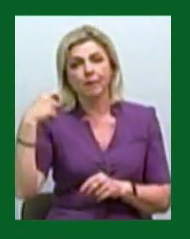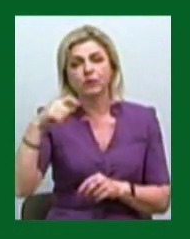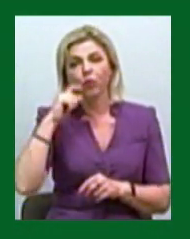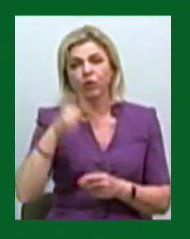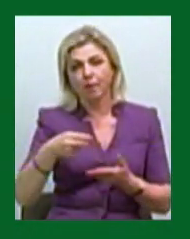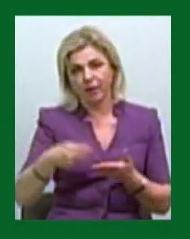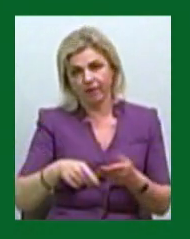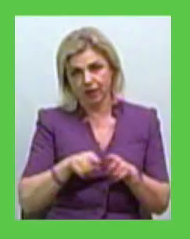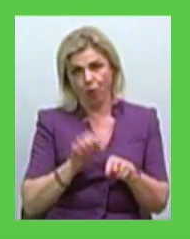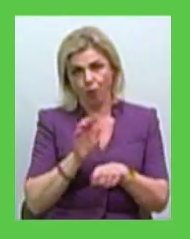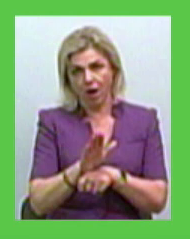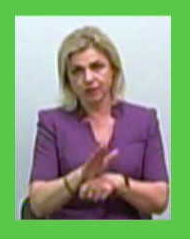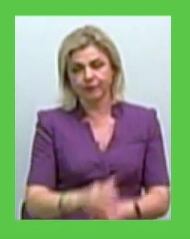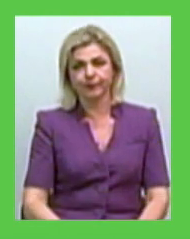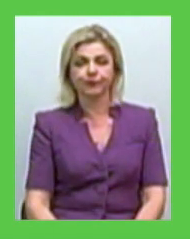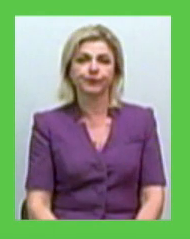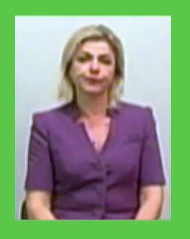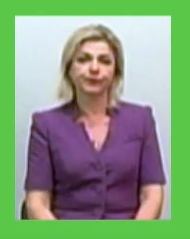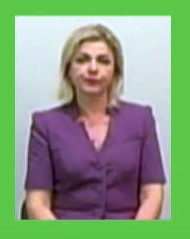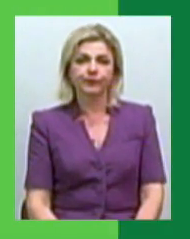підписав відповідний указ.